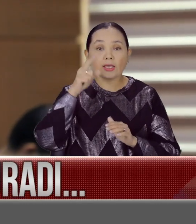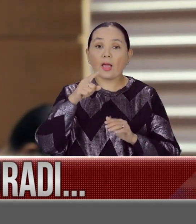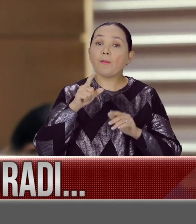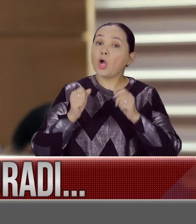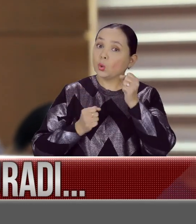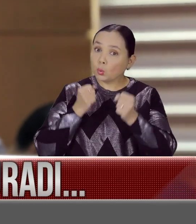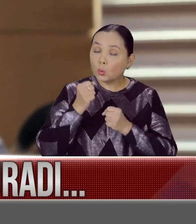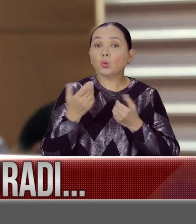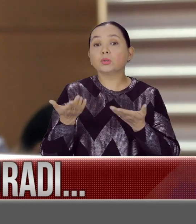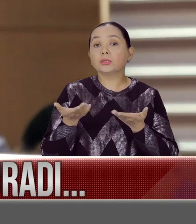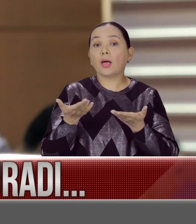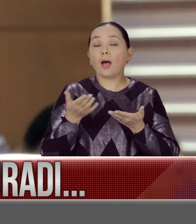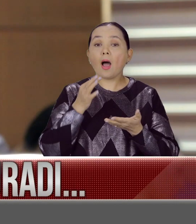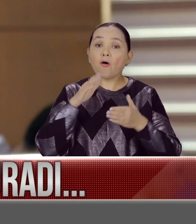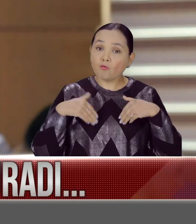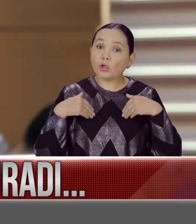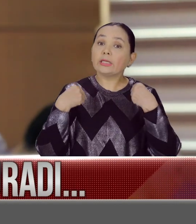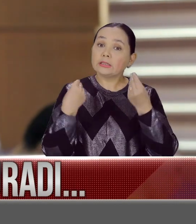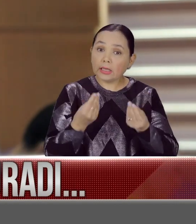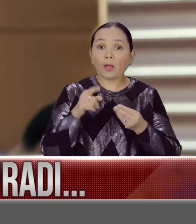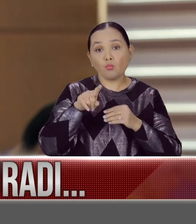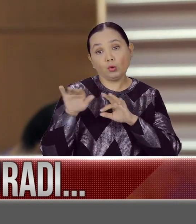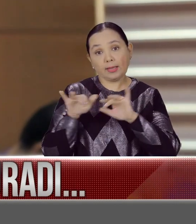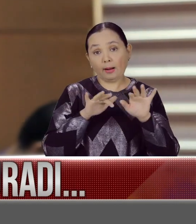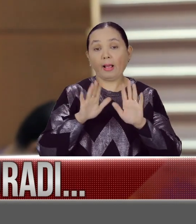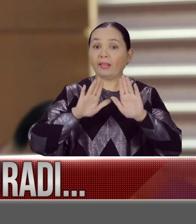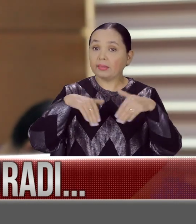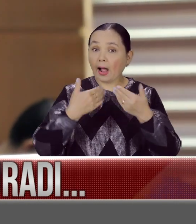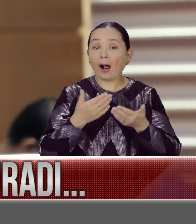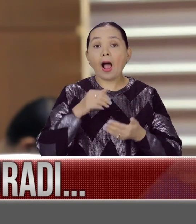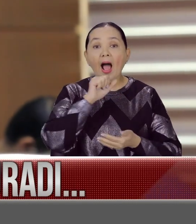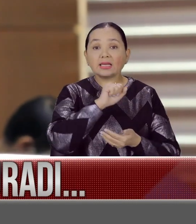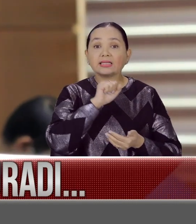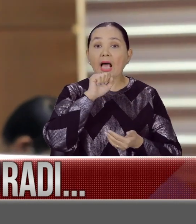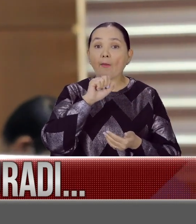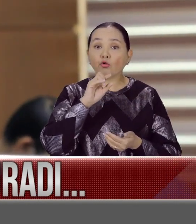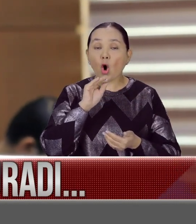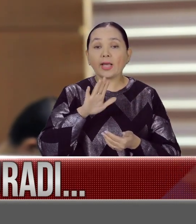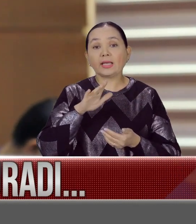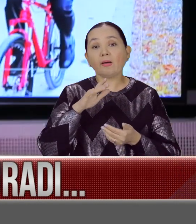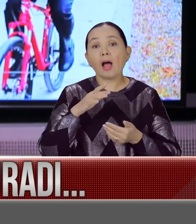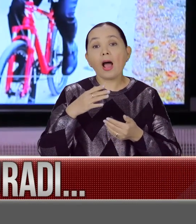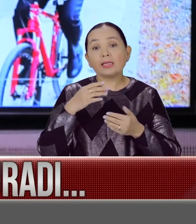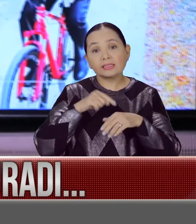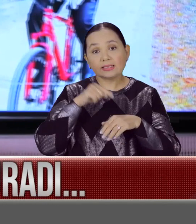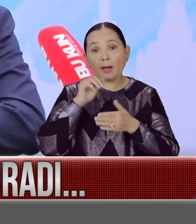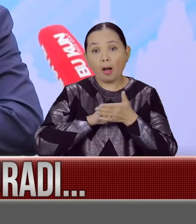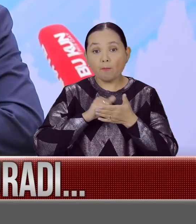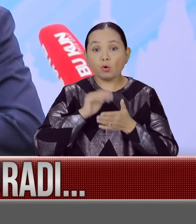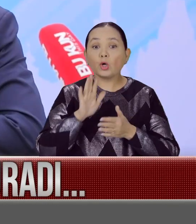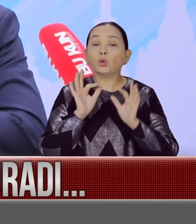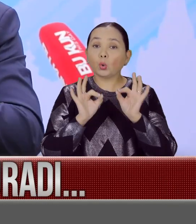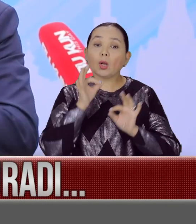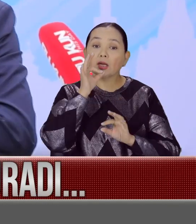yugursin, san'atkorlarning ham foydasi tegsin bu tadbirga degan taklif Aziz Abduhakimovning alohida e'tiboriga sabab bo'ldi.